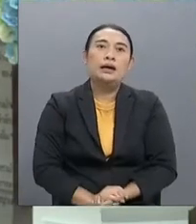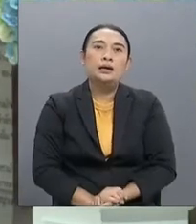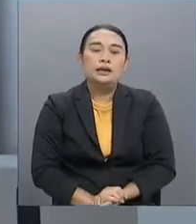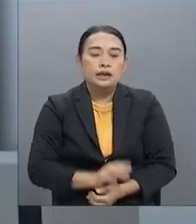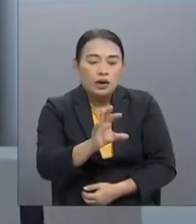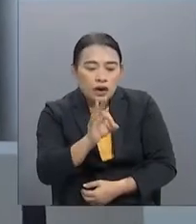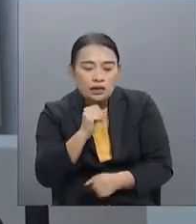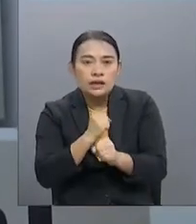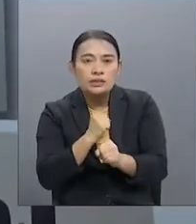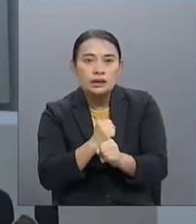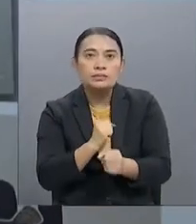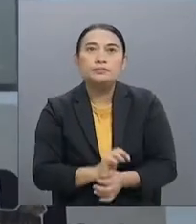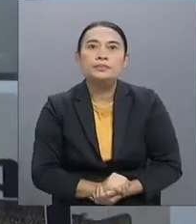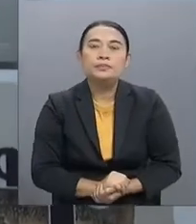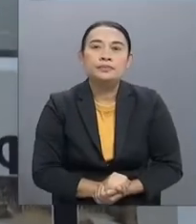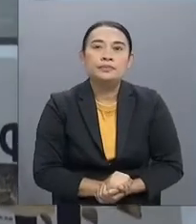าเนี่ยแหละค่ะ